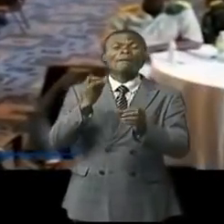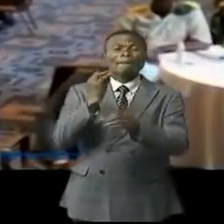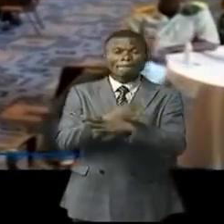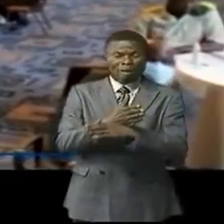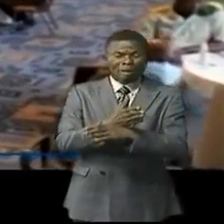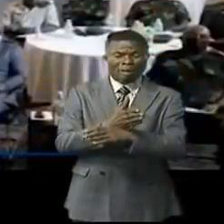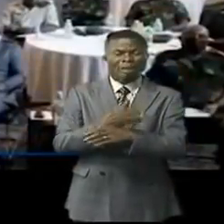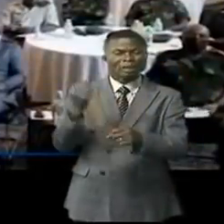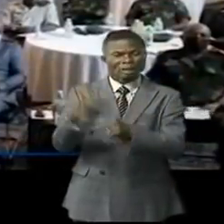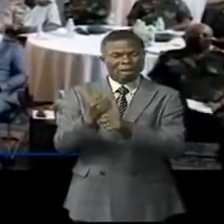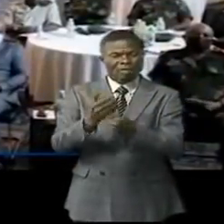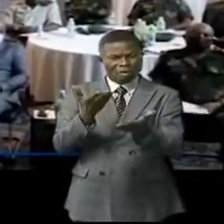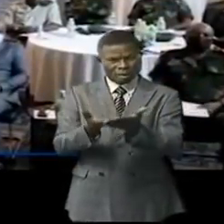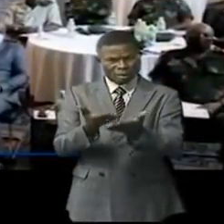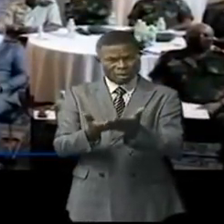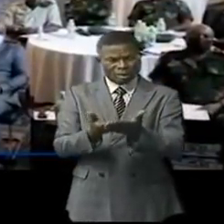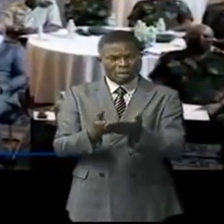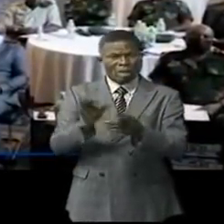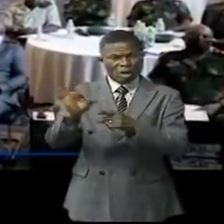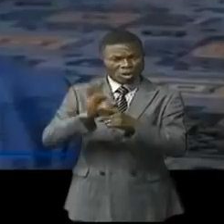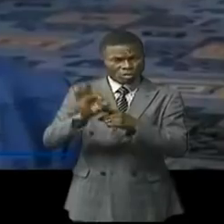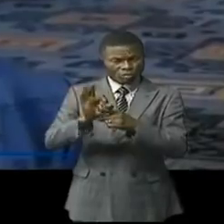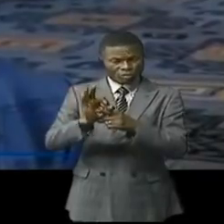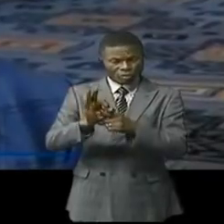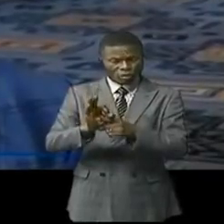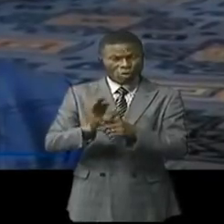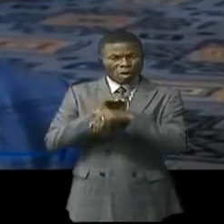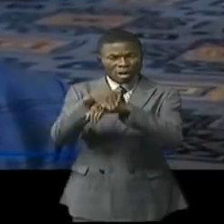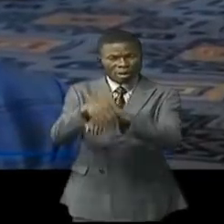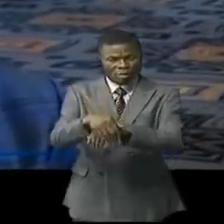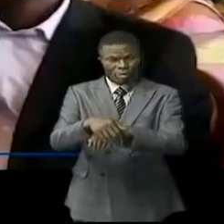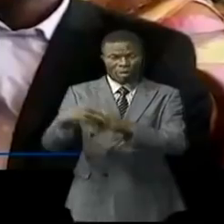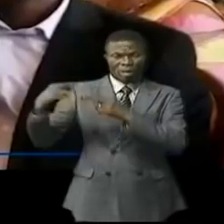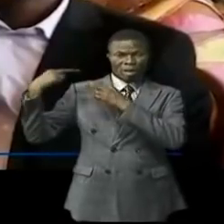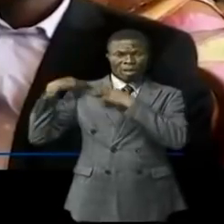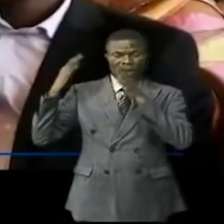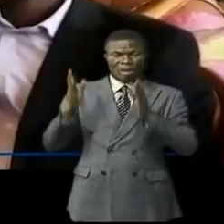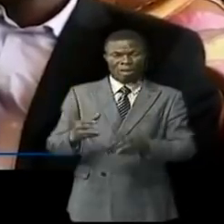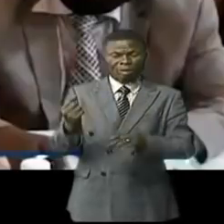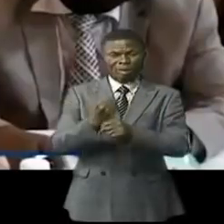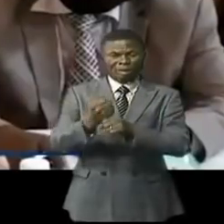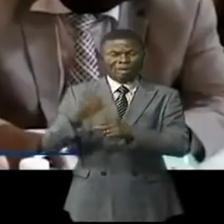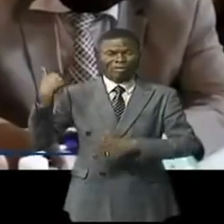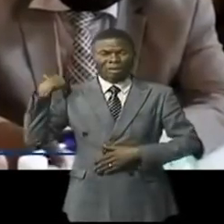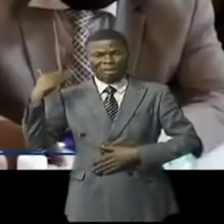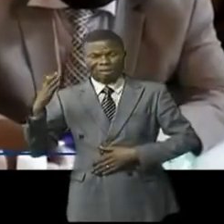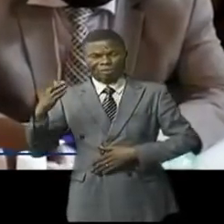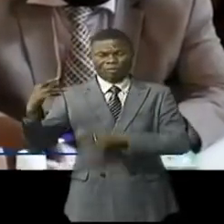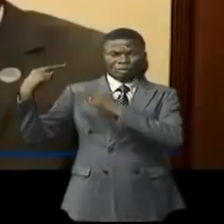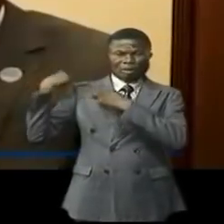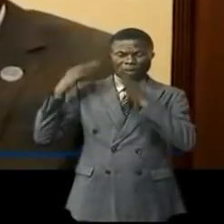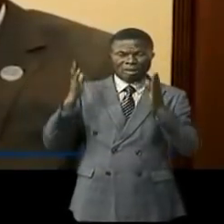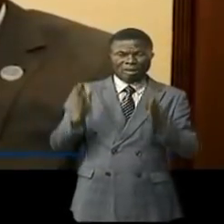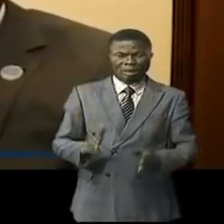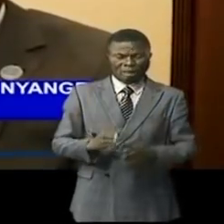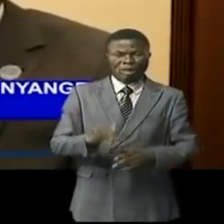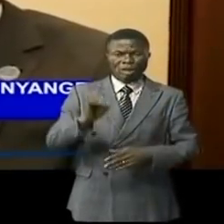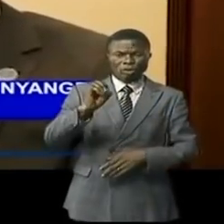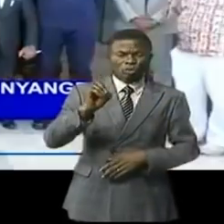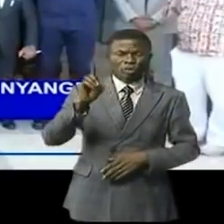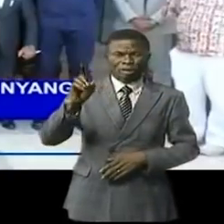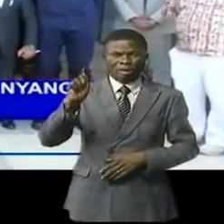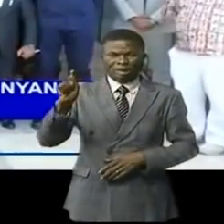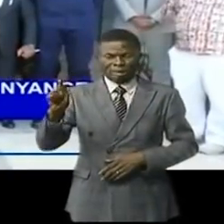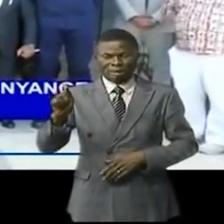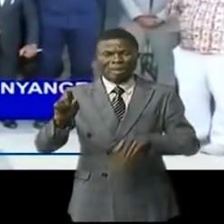bonne gouvernance. Tant que cet atelier connaît la participation des responsables des services publics, des responsables des ETD et ceux de